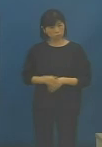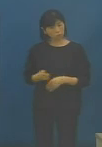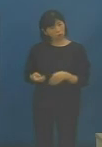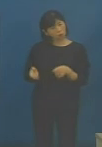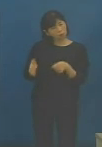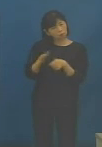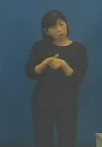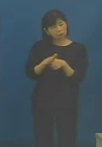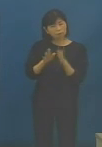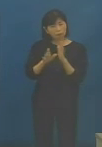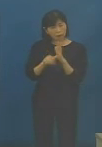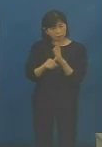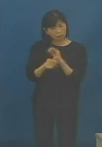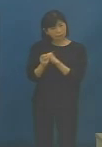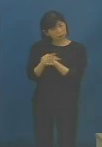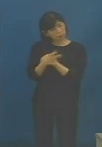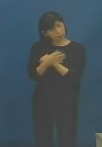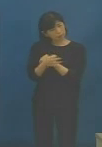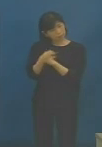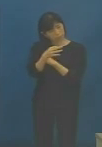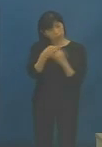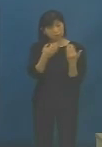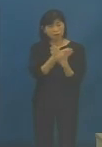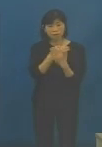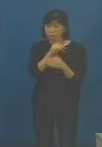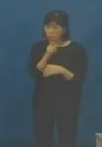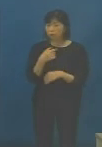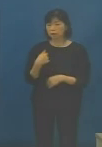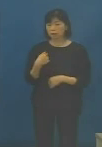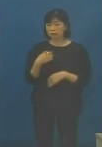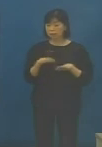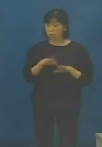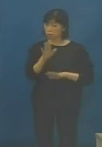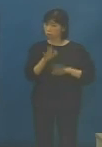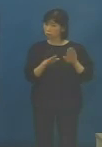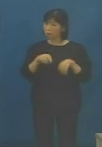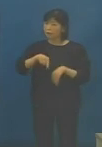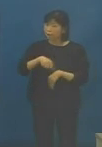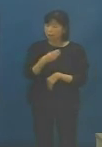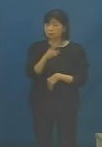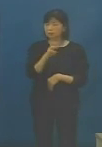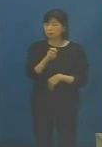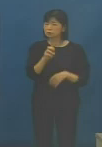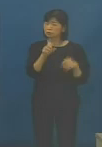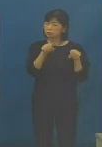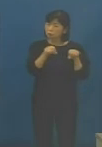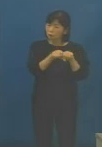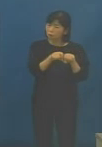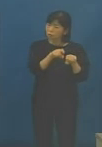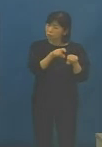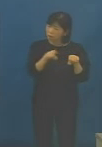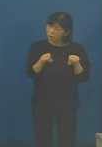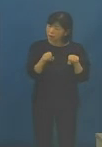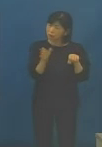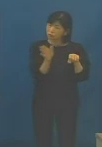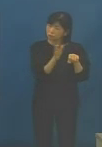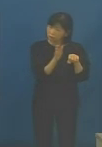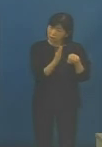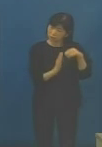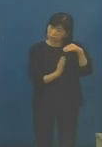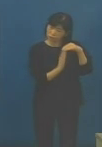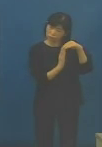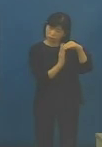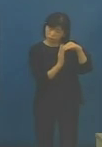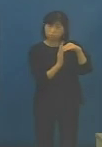また流動化するかもしれませんが、現状では130億円台後半の予算を見込んでお